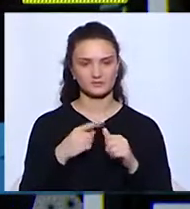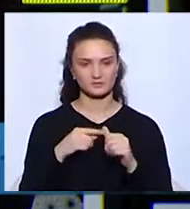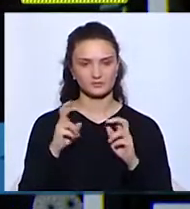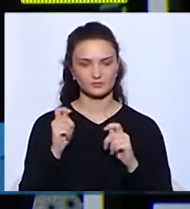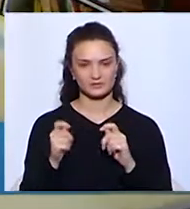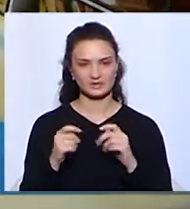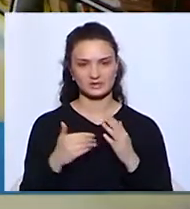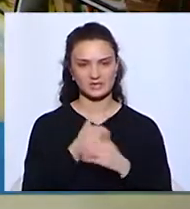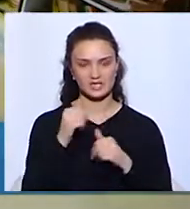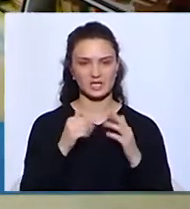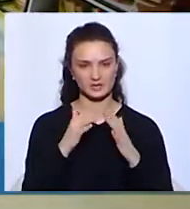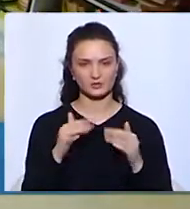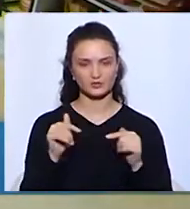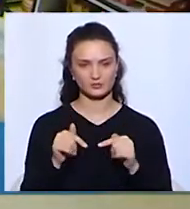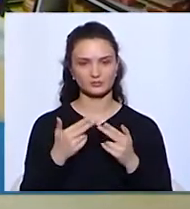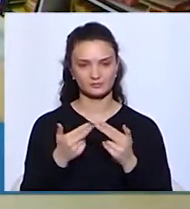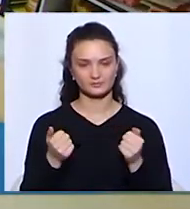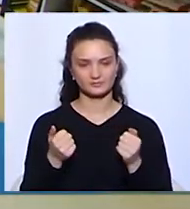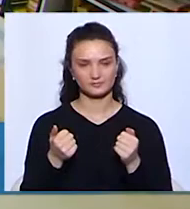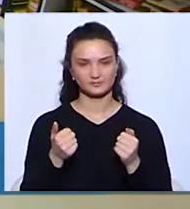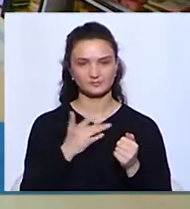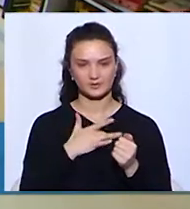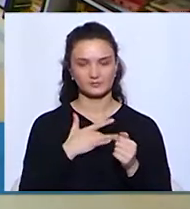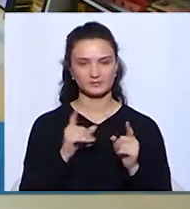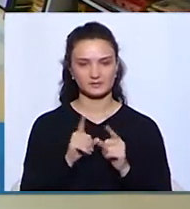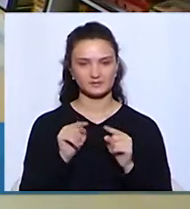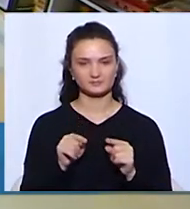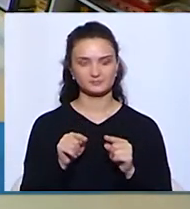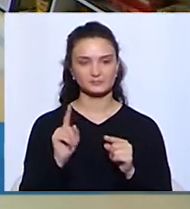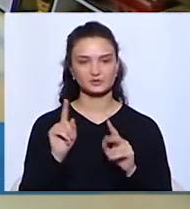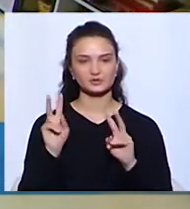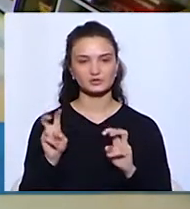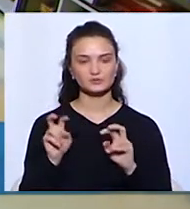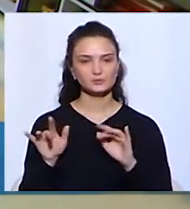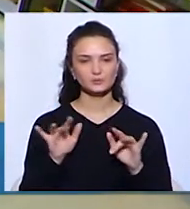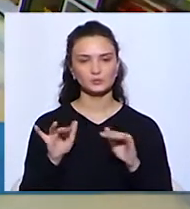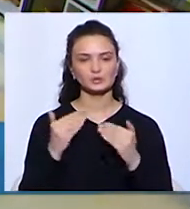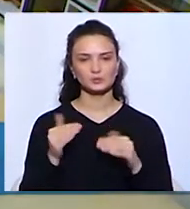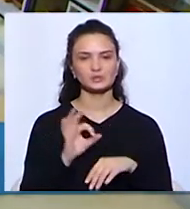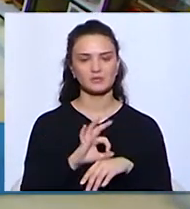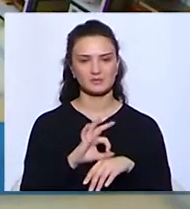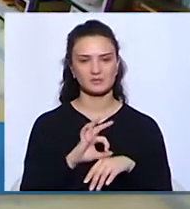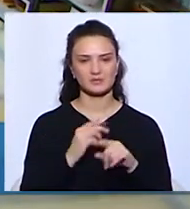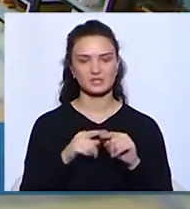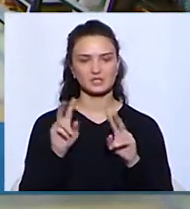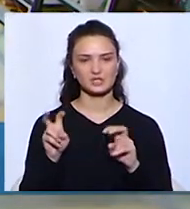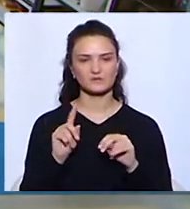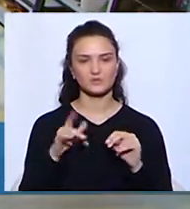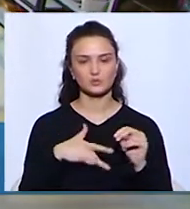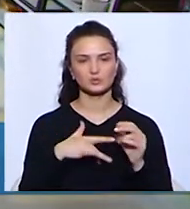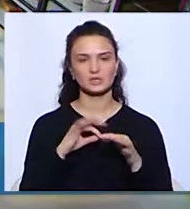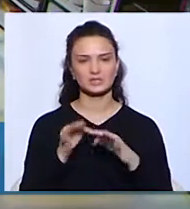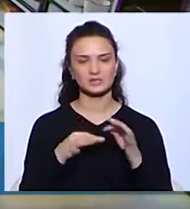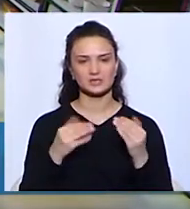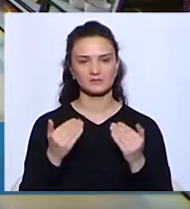ხოლმე. საახალწლო საჩუქრები. ხო, დაახლოებით ასეა. რას ნიშნავს ფუნქციური დაავადება? ეს ნიშნავს, რომ